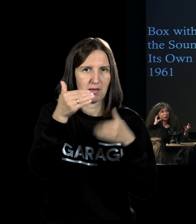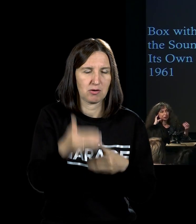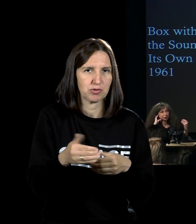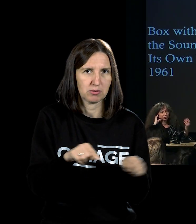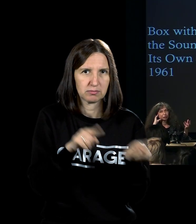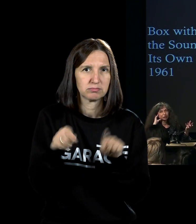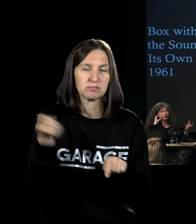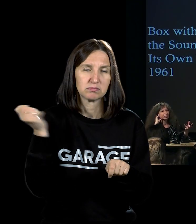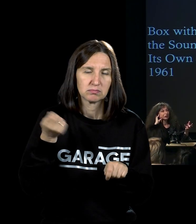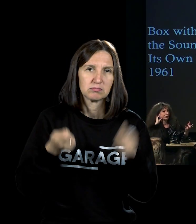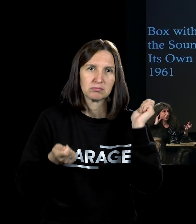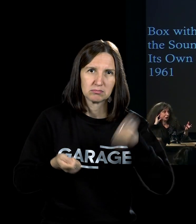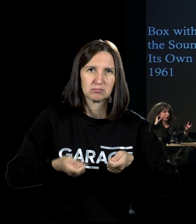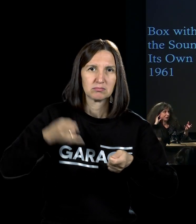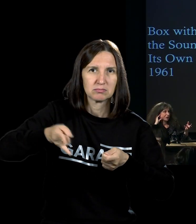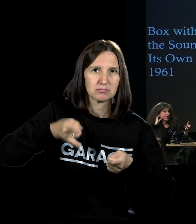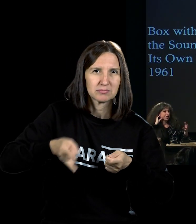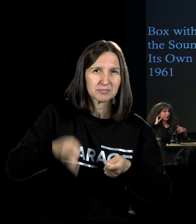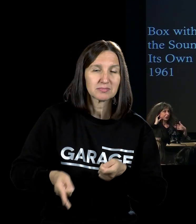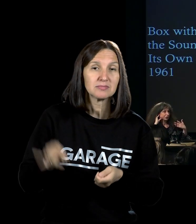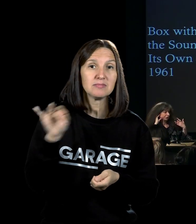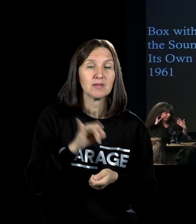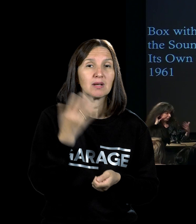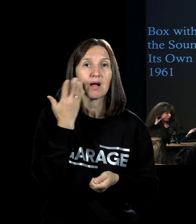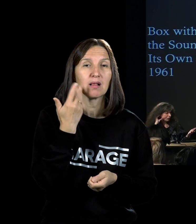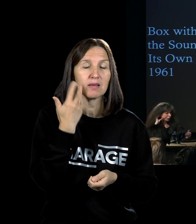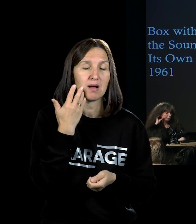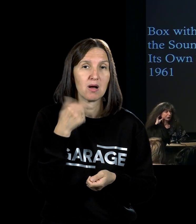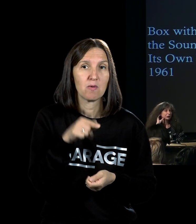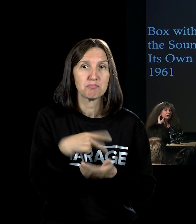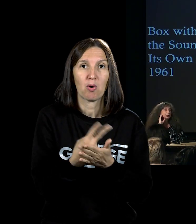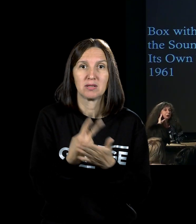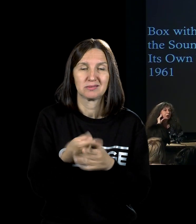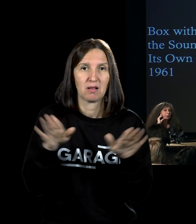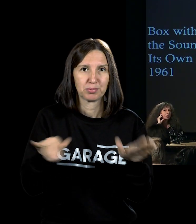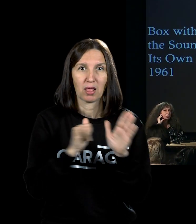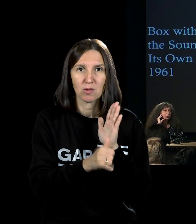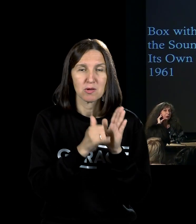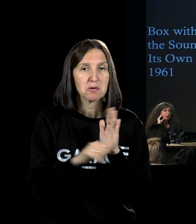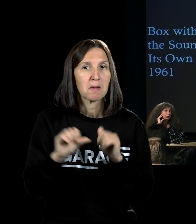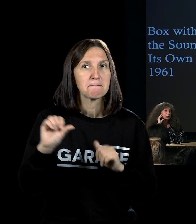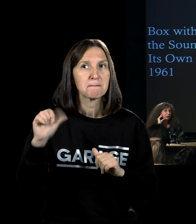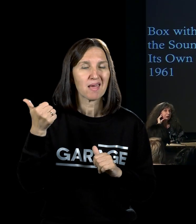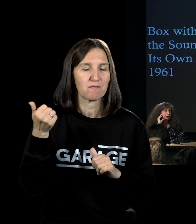вот эту запись звуков изготовления этого ящика. И когда он показал это в Нью-Йорке,